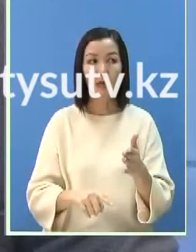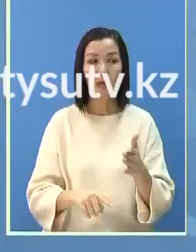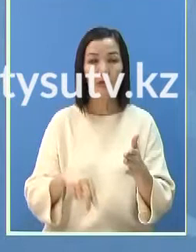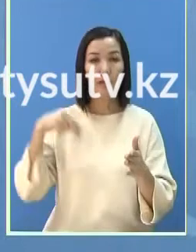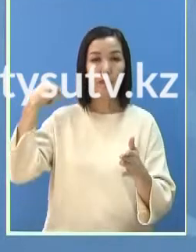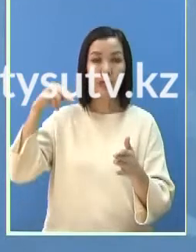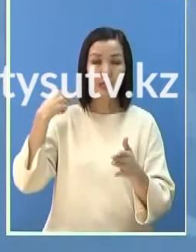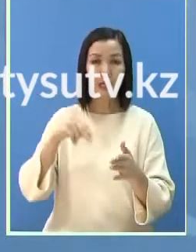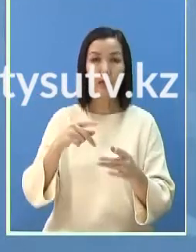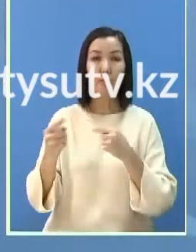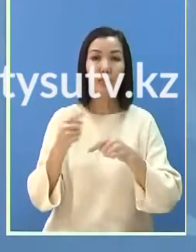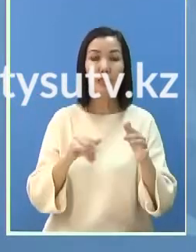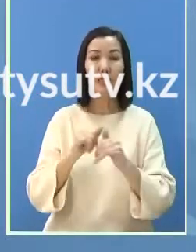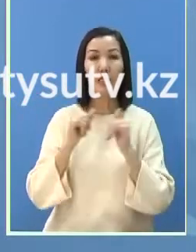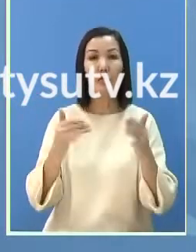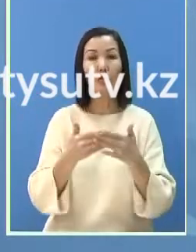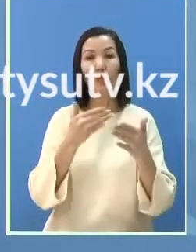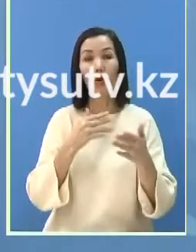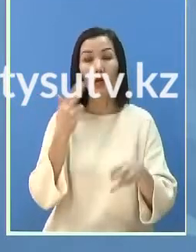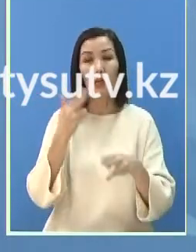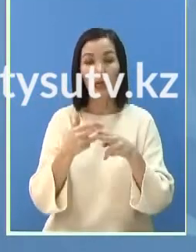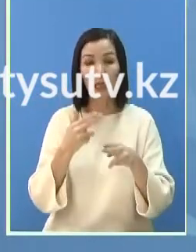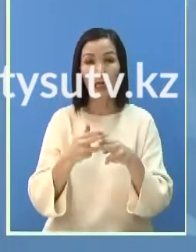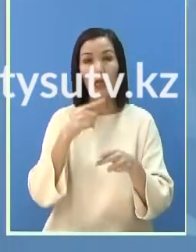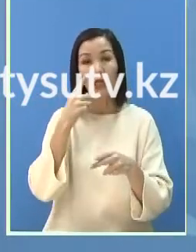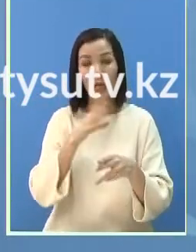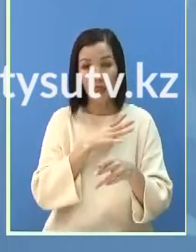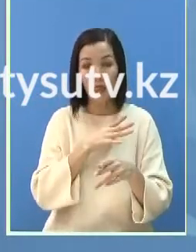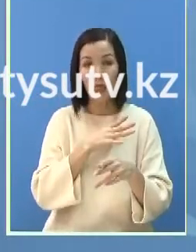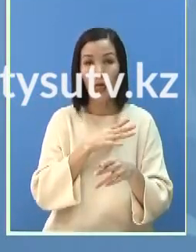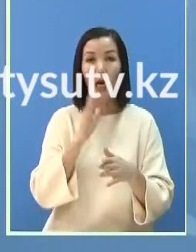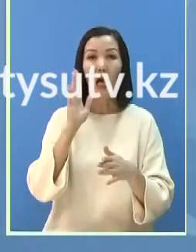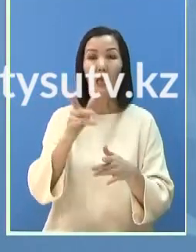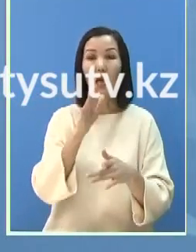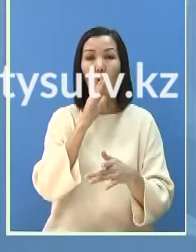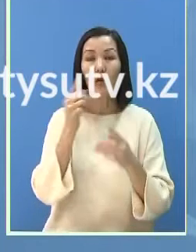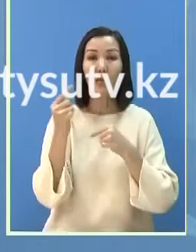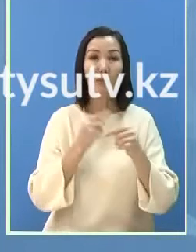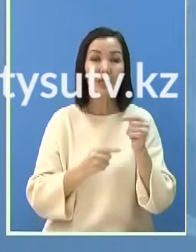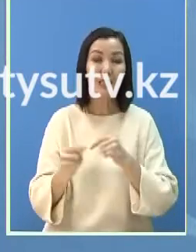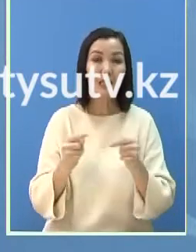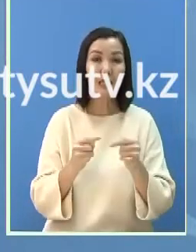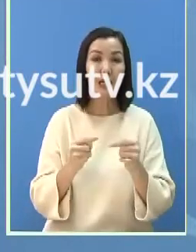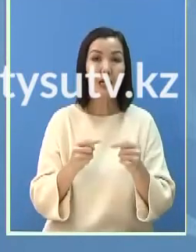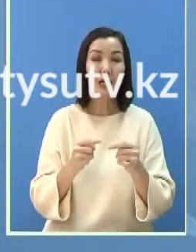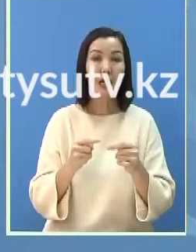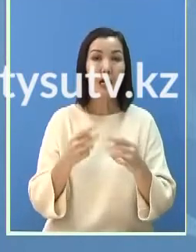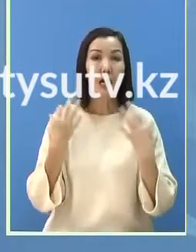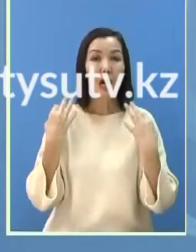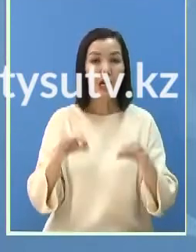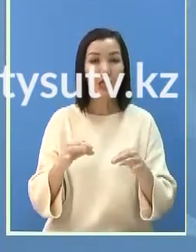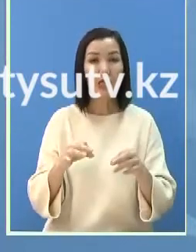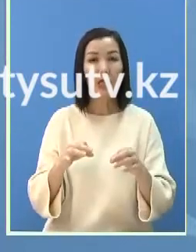Президент бизнесті дамытудағы бұған дейін болған кедергілер жөнінде айтты, және алдағы уақытта бизнестің ашық жүргізілуі